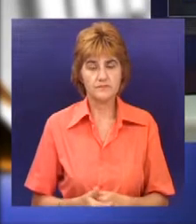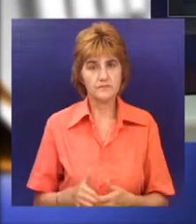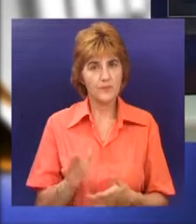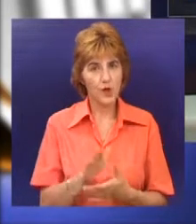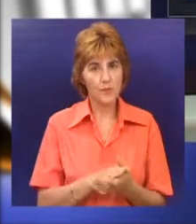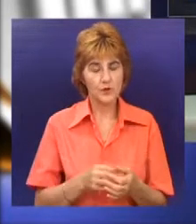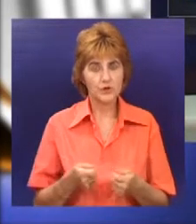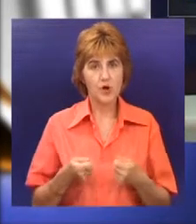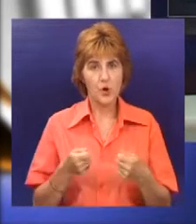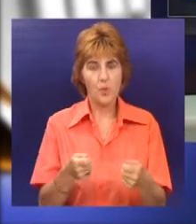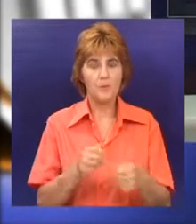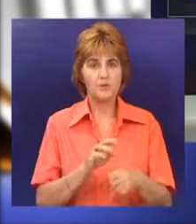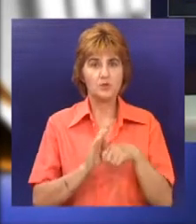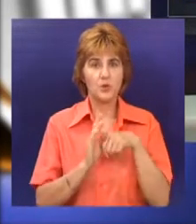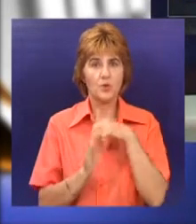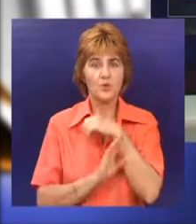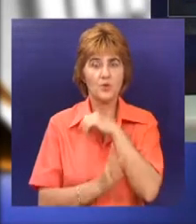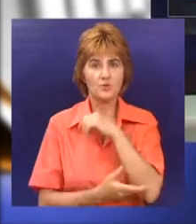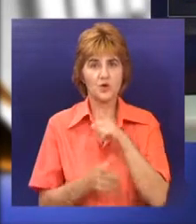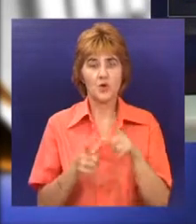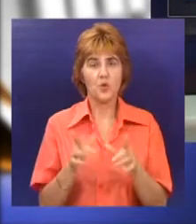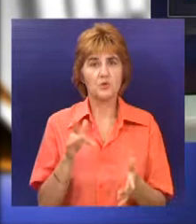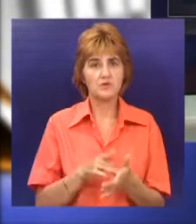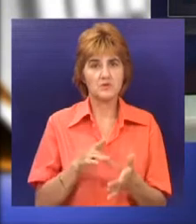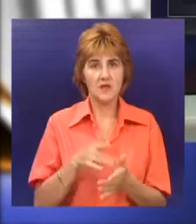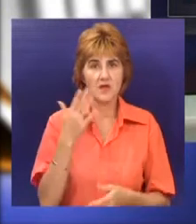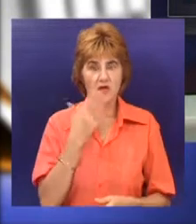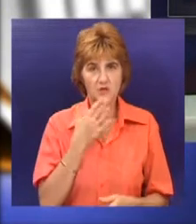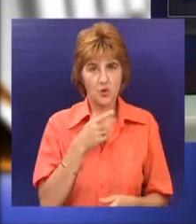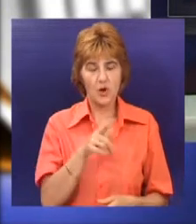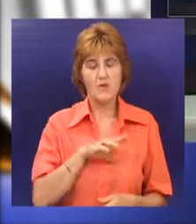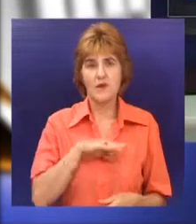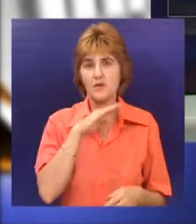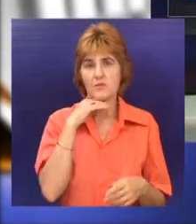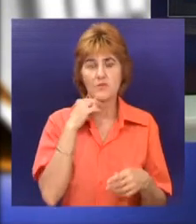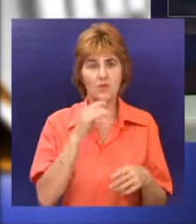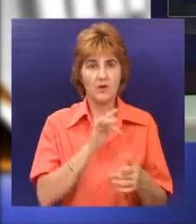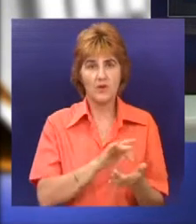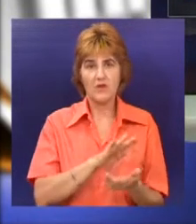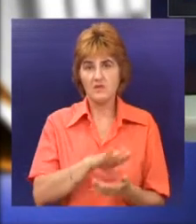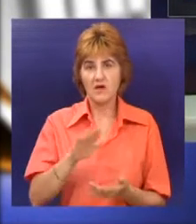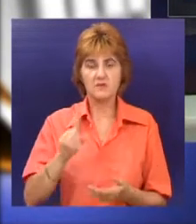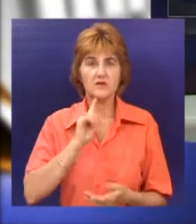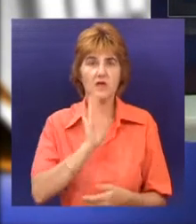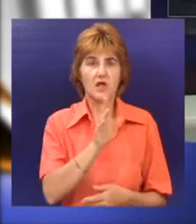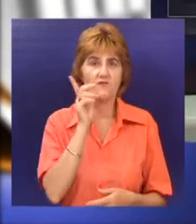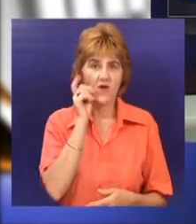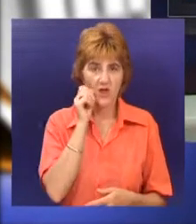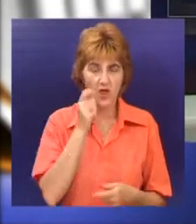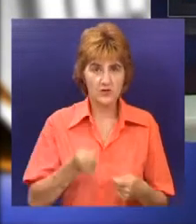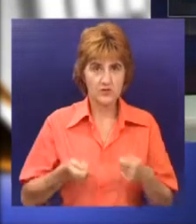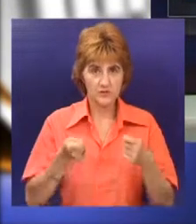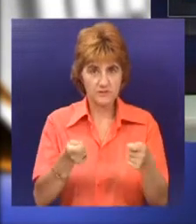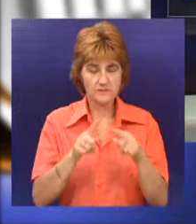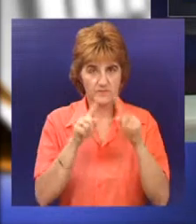Počeo je upis učenika u srednje škole. Iako je sredina jula, srednje škole u Subotici bile su prepune budućih srednjoškolaca i njihovih roditelja.